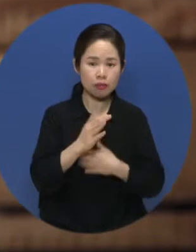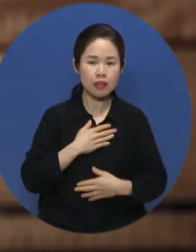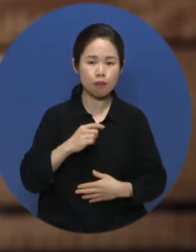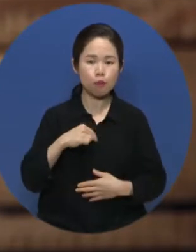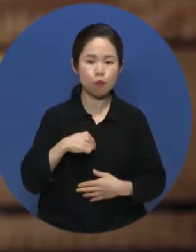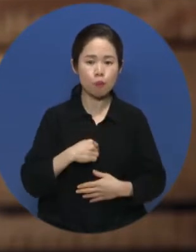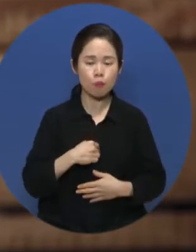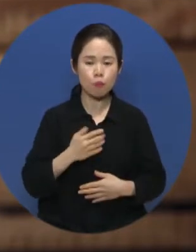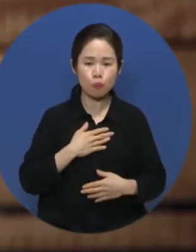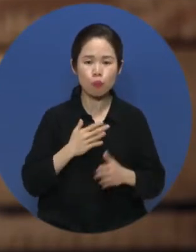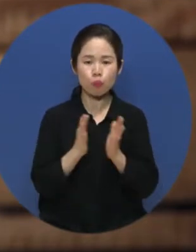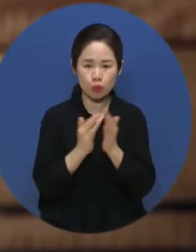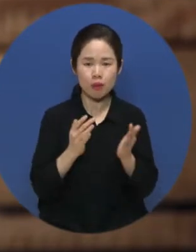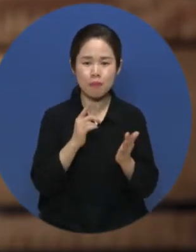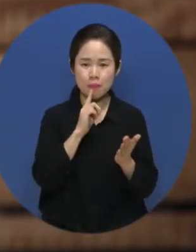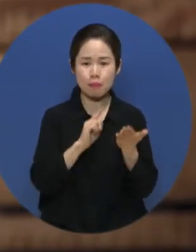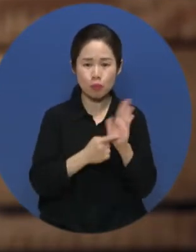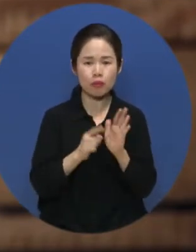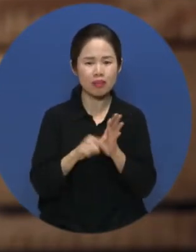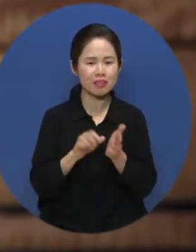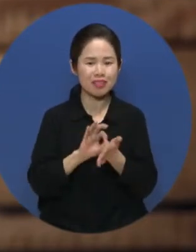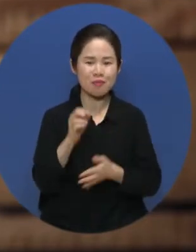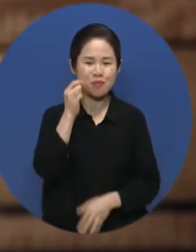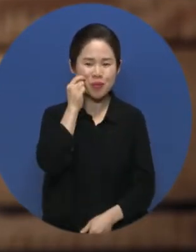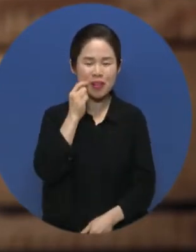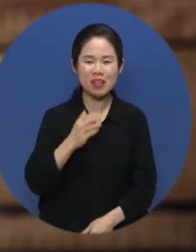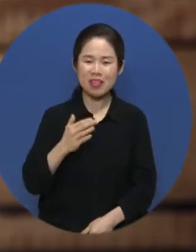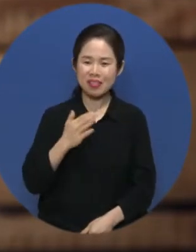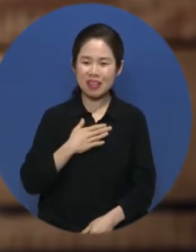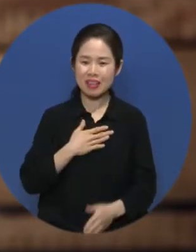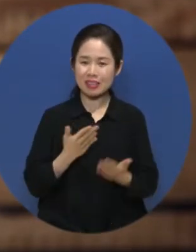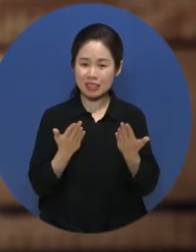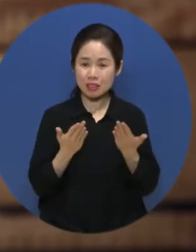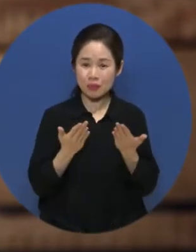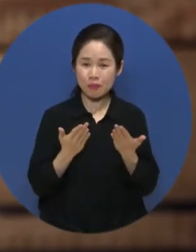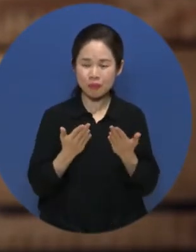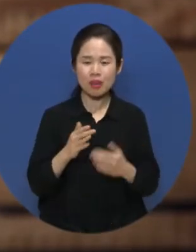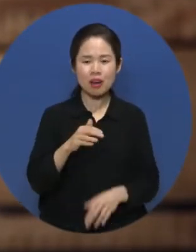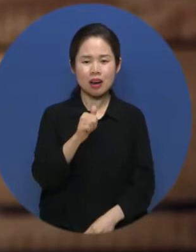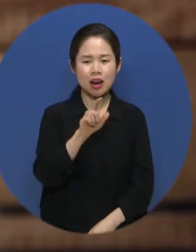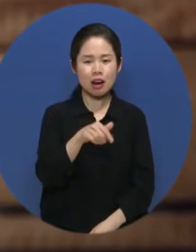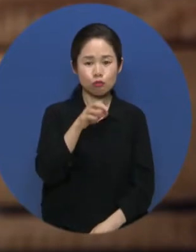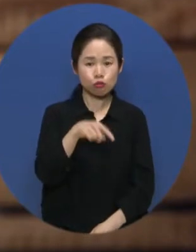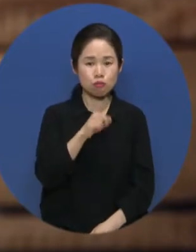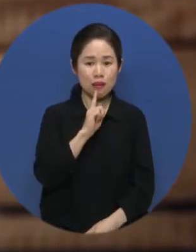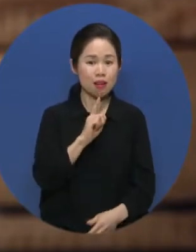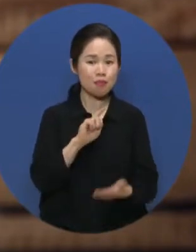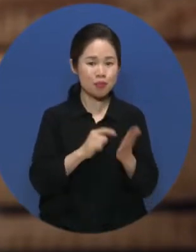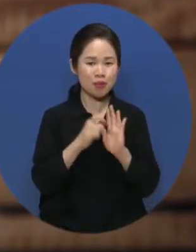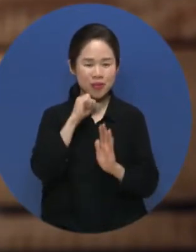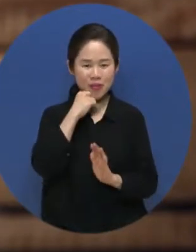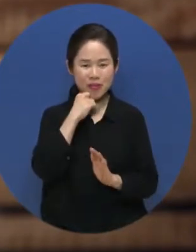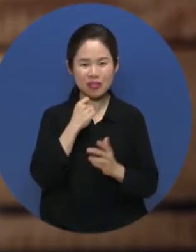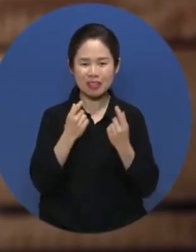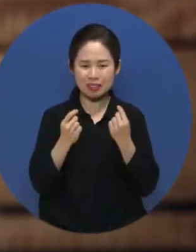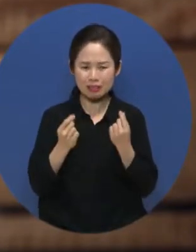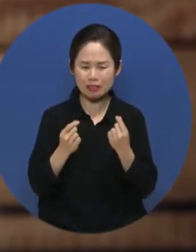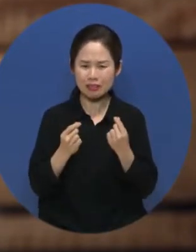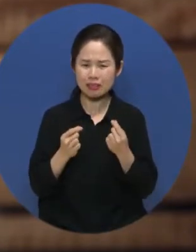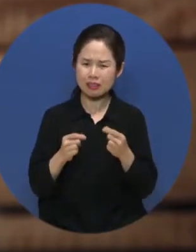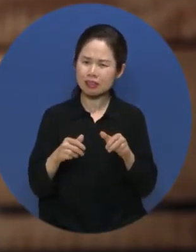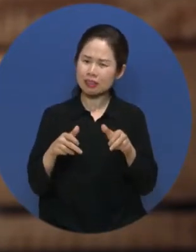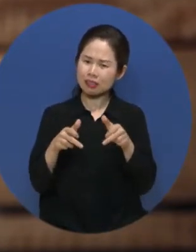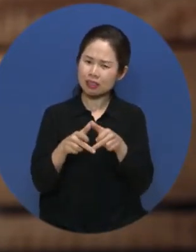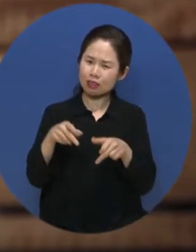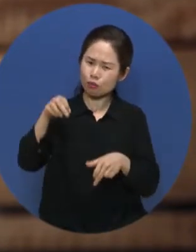수가 없어요. 제 직업은 하구입니다라고 할 수 없듯이 장애우도 친구 우자를 쓰기 때문에 장애인분들이 사용하지